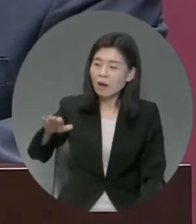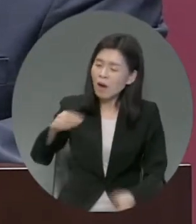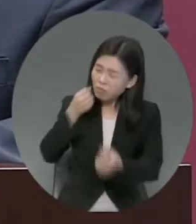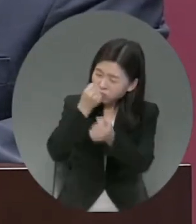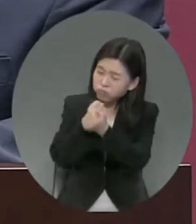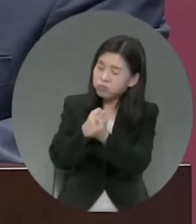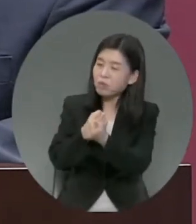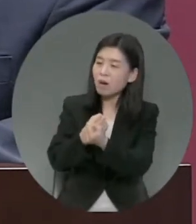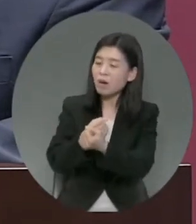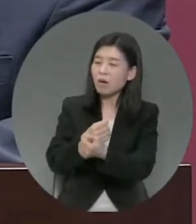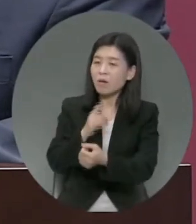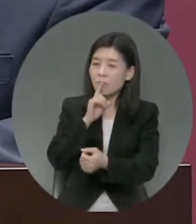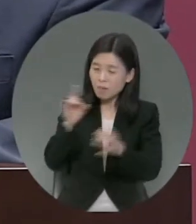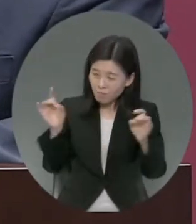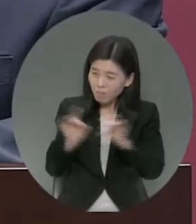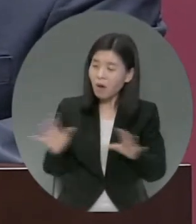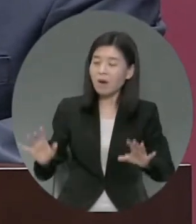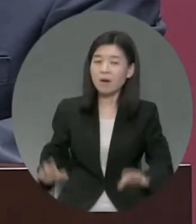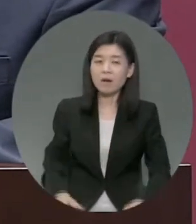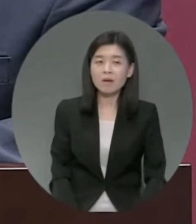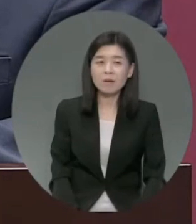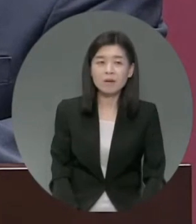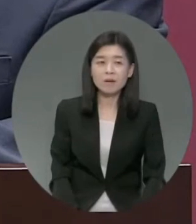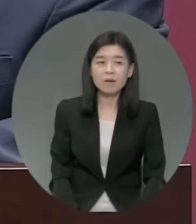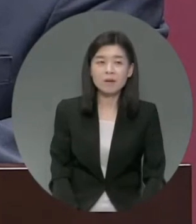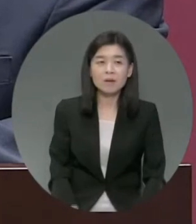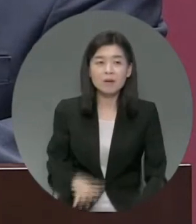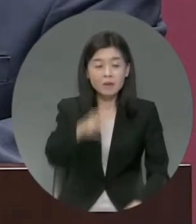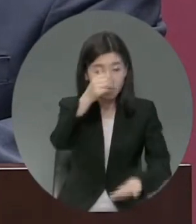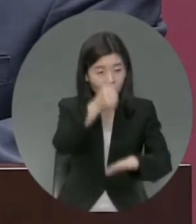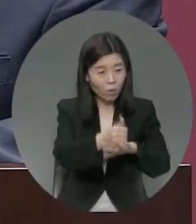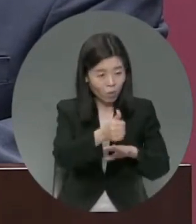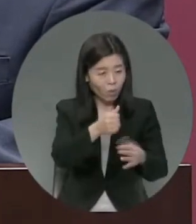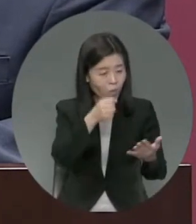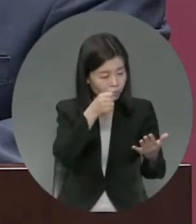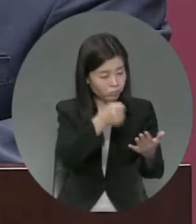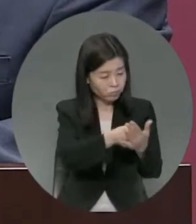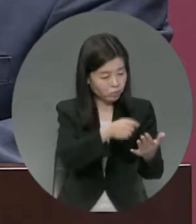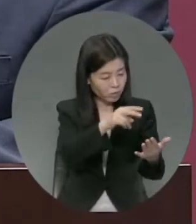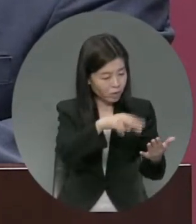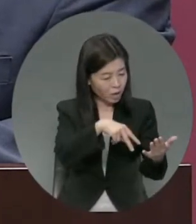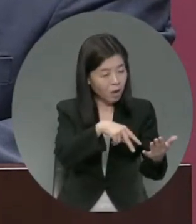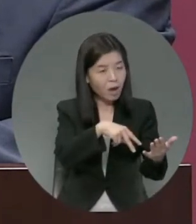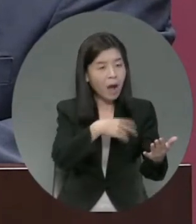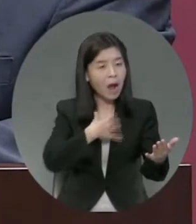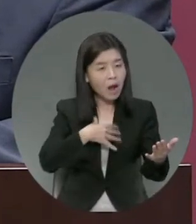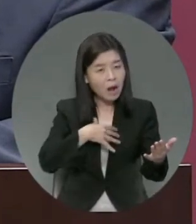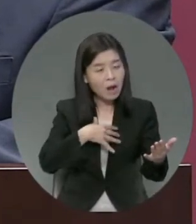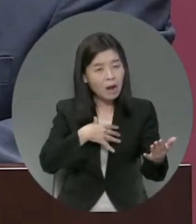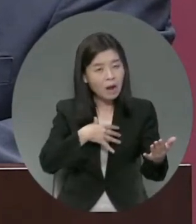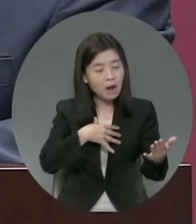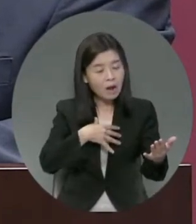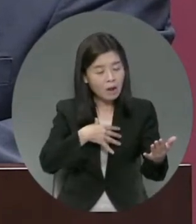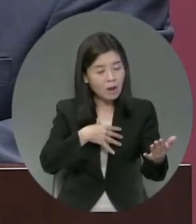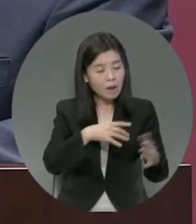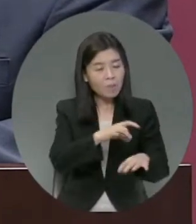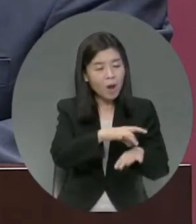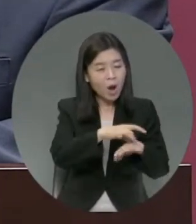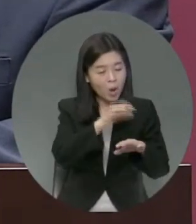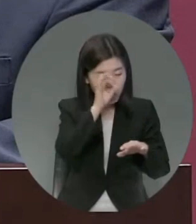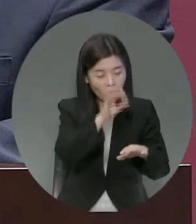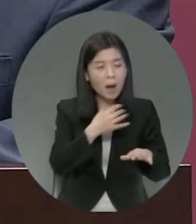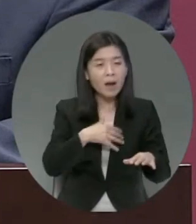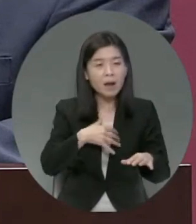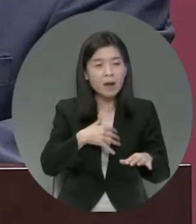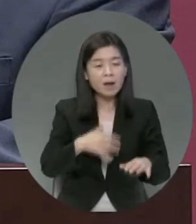너무나 황당합니다. 이게 결론을 내릴 때 참고할 뼈대 요소들이 뭔지 자료를 알면은 되는 거지 디테일하게